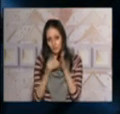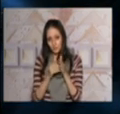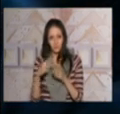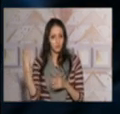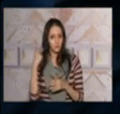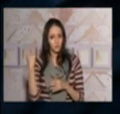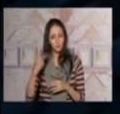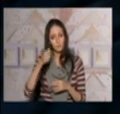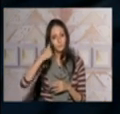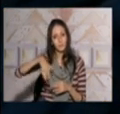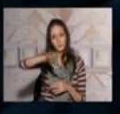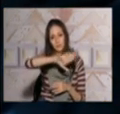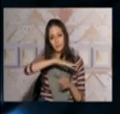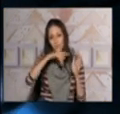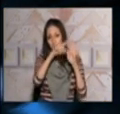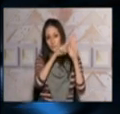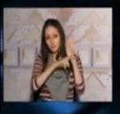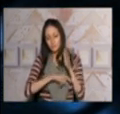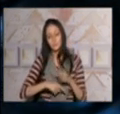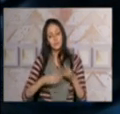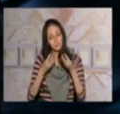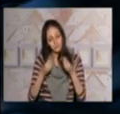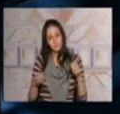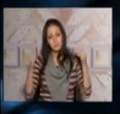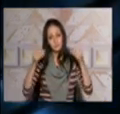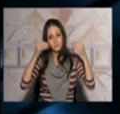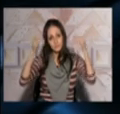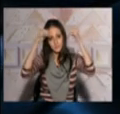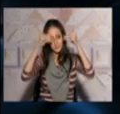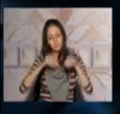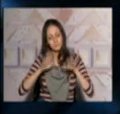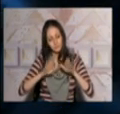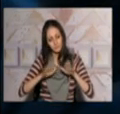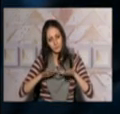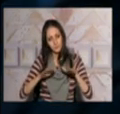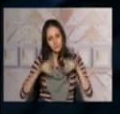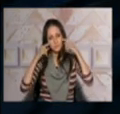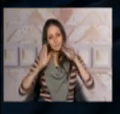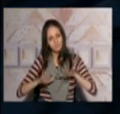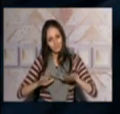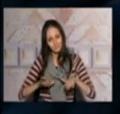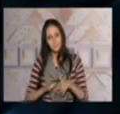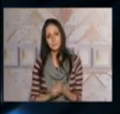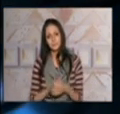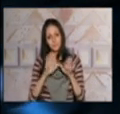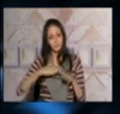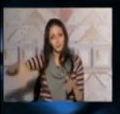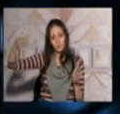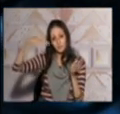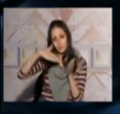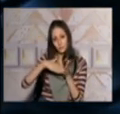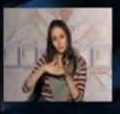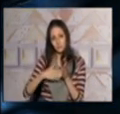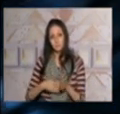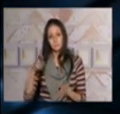اللي بتتدرب وبتسجل أكتر وأكتر، ففي مزيد من الاستقرار. وإحنا لغاية دلوقتي فاتحين